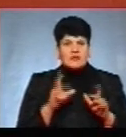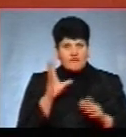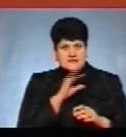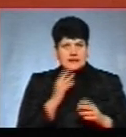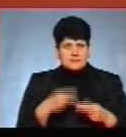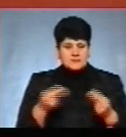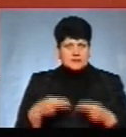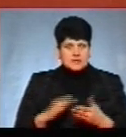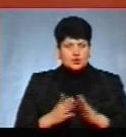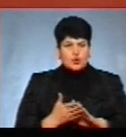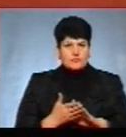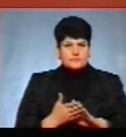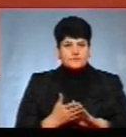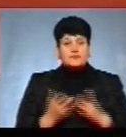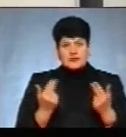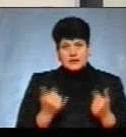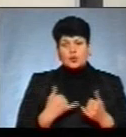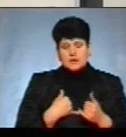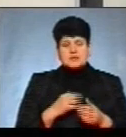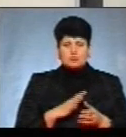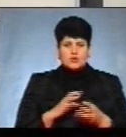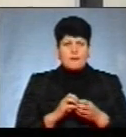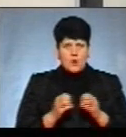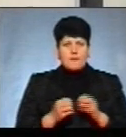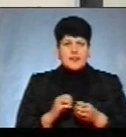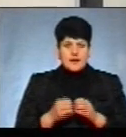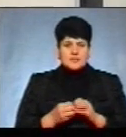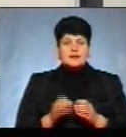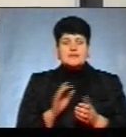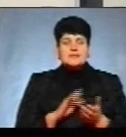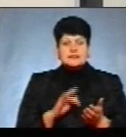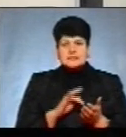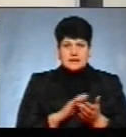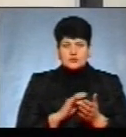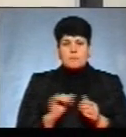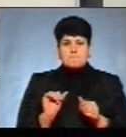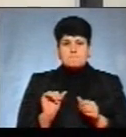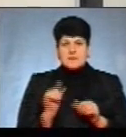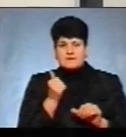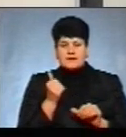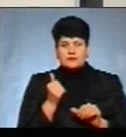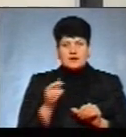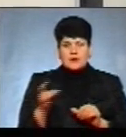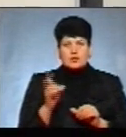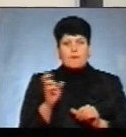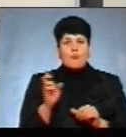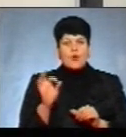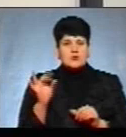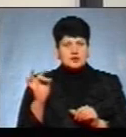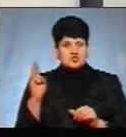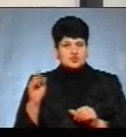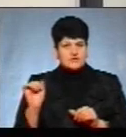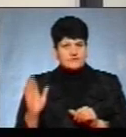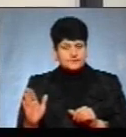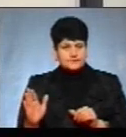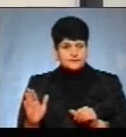встиг укласти договір з РСЗУ? Так, у нас були проблеми з центром первинної медико-санітарної допомоги районним, це